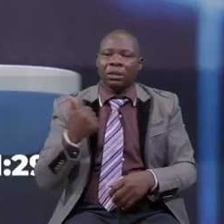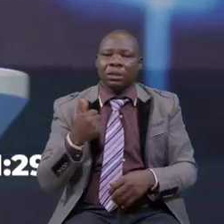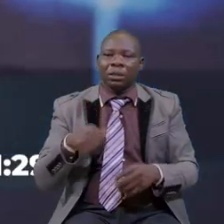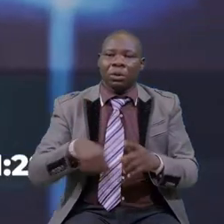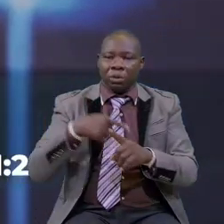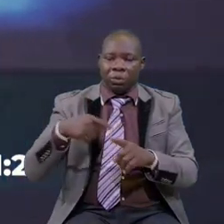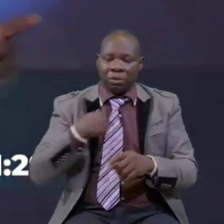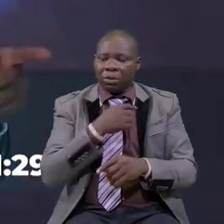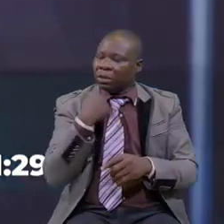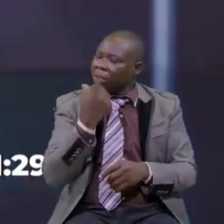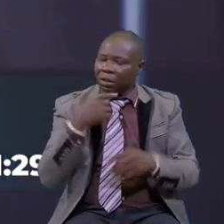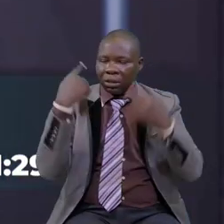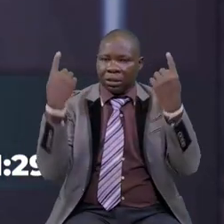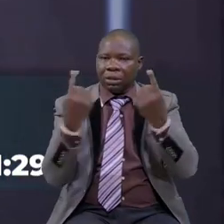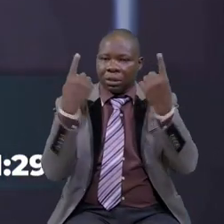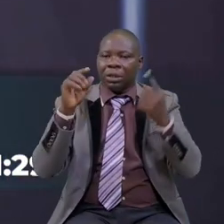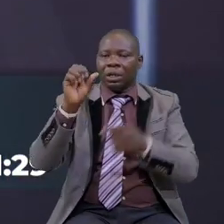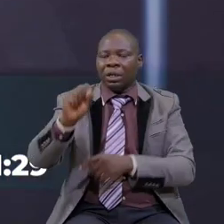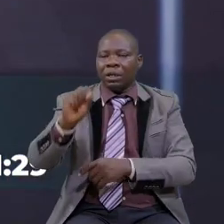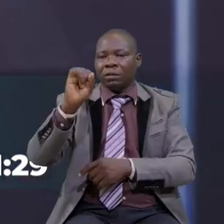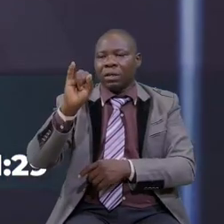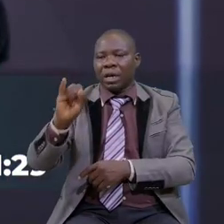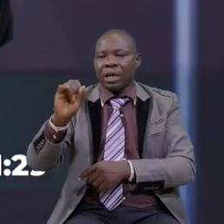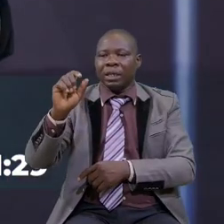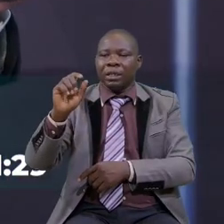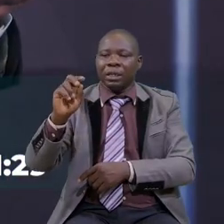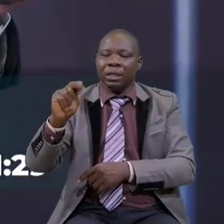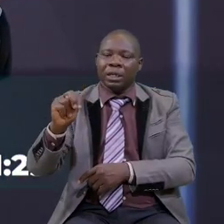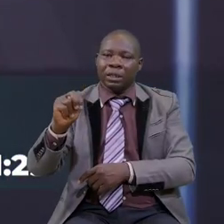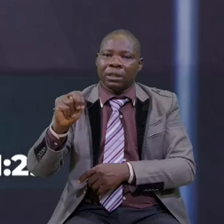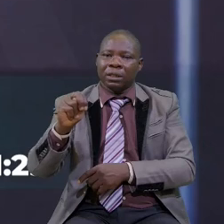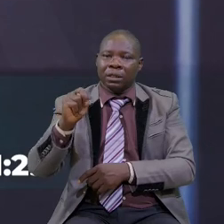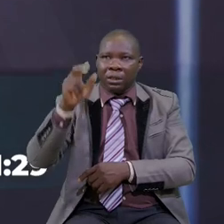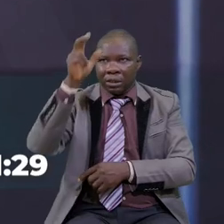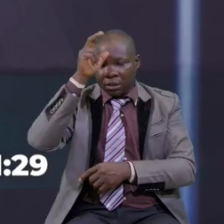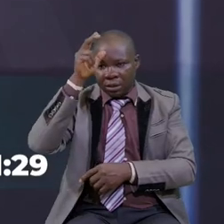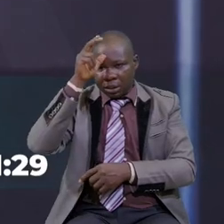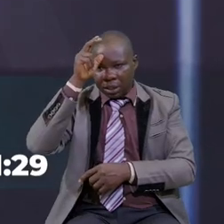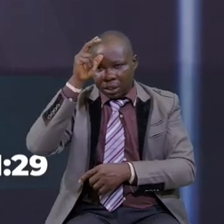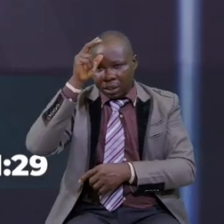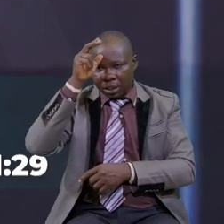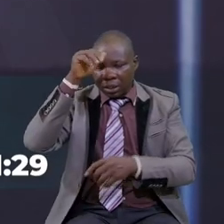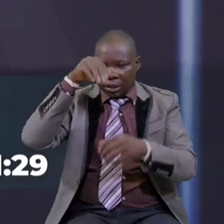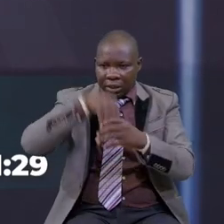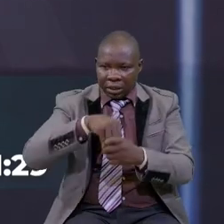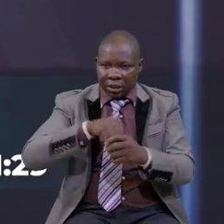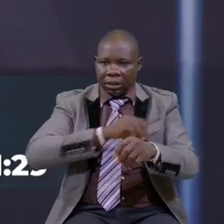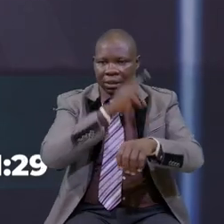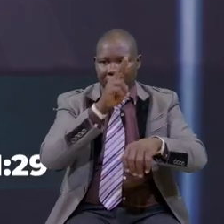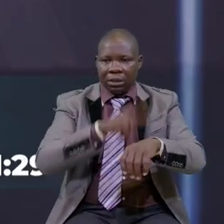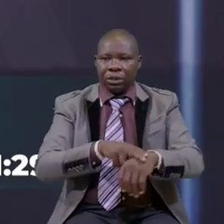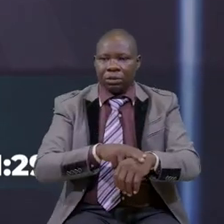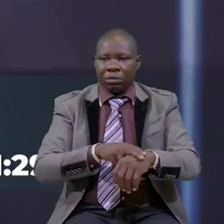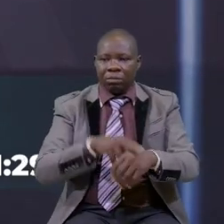Et quand nous disons péché, en anglais S-I-N, c'est la nature, c'est Satan